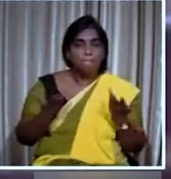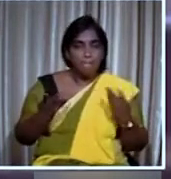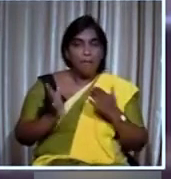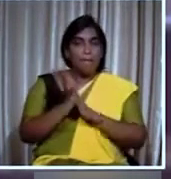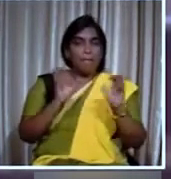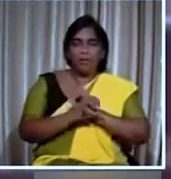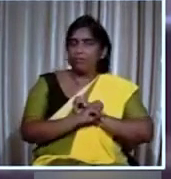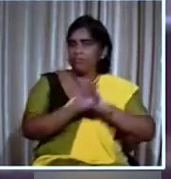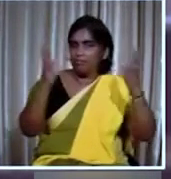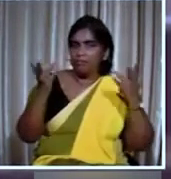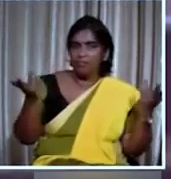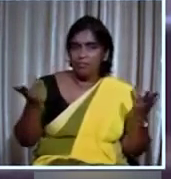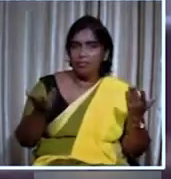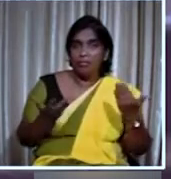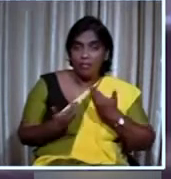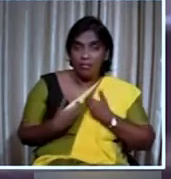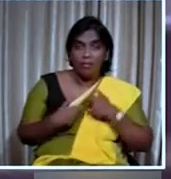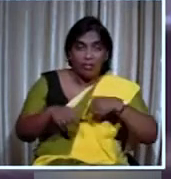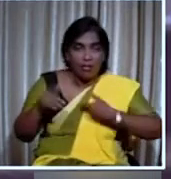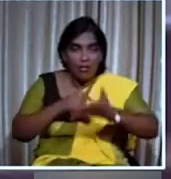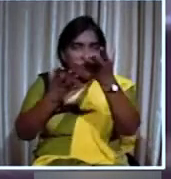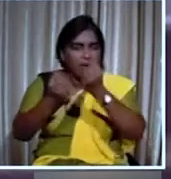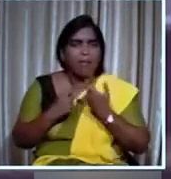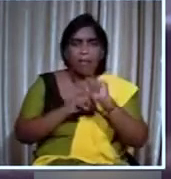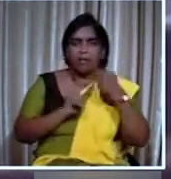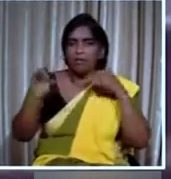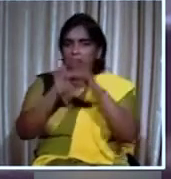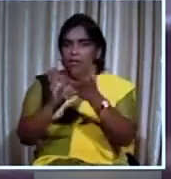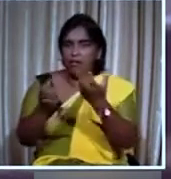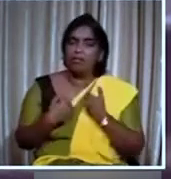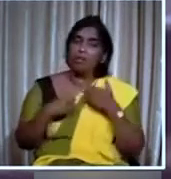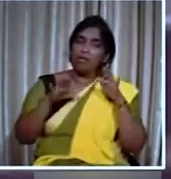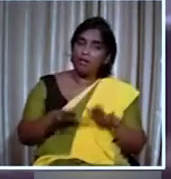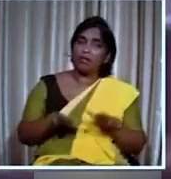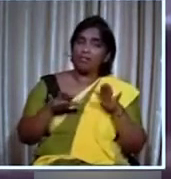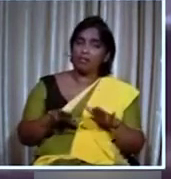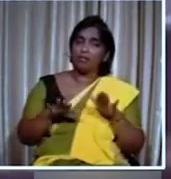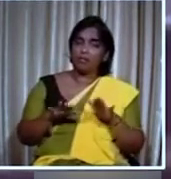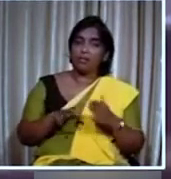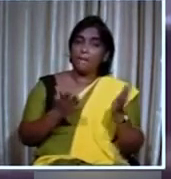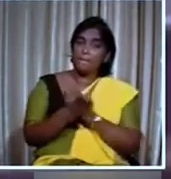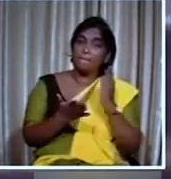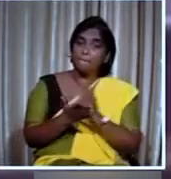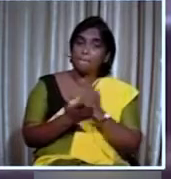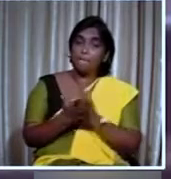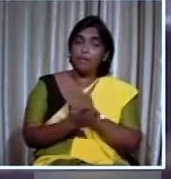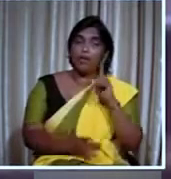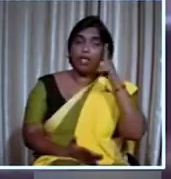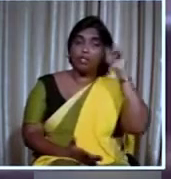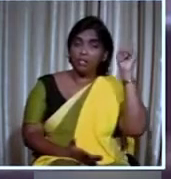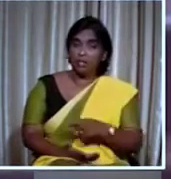මාධ්‍යයට රිලීස් කරන්න. මට තාම ගිහිල්ලා ගන්න බෑ පාර්ලිමේන්තුවේ. ගිහිල්ලා ඉඳගෙන මං කිව්වේ ඔක්කොම පිටු ගණන් බැලුවොත් පිටු